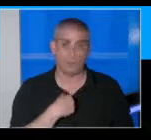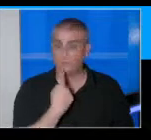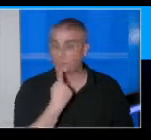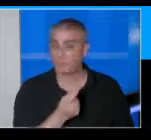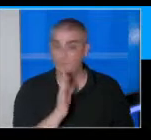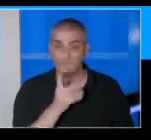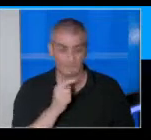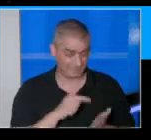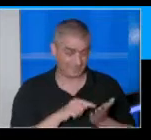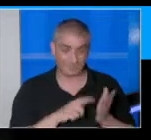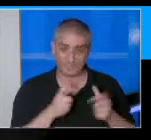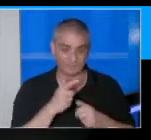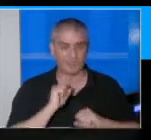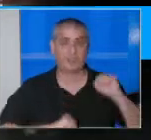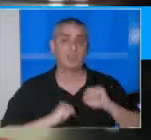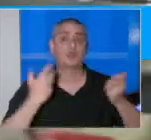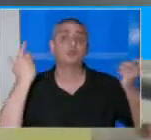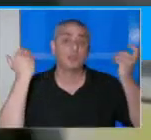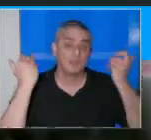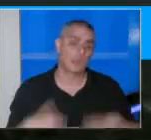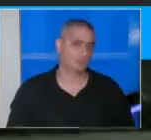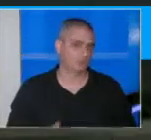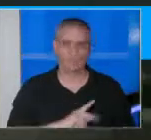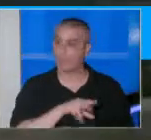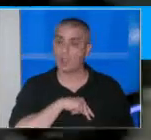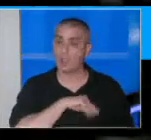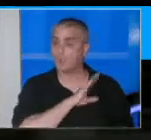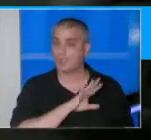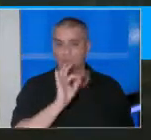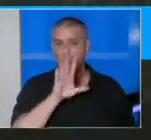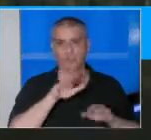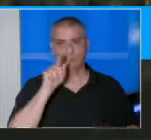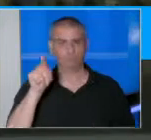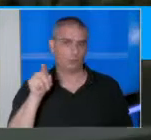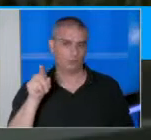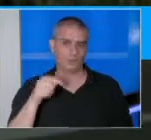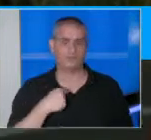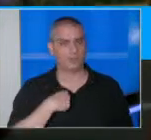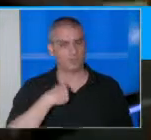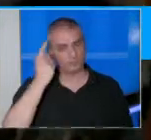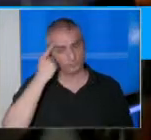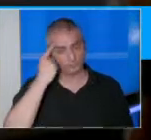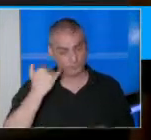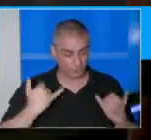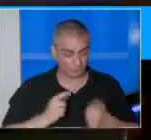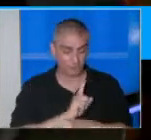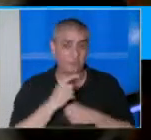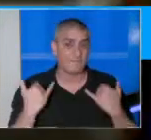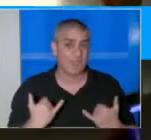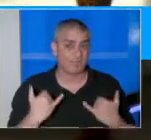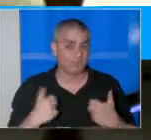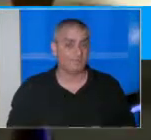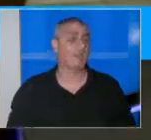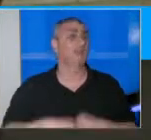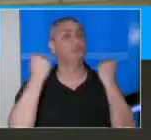טוענים שמה שהביא לסגר הזה זה התנהלות כושלת וחסרת אחריות של הממשלה. אבל אנחנו חושבים שבעת הזו, עכשיו,